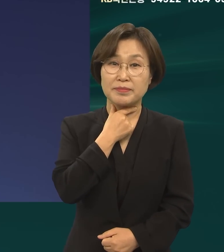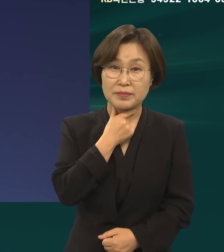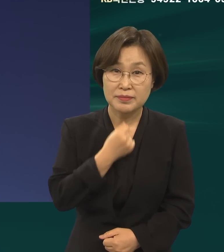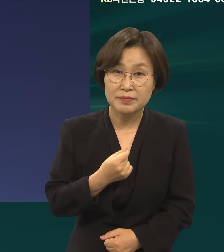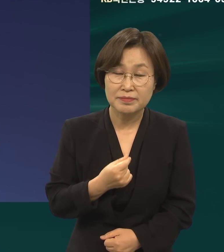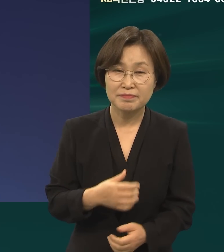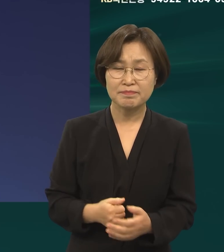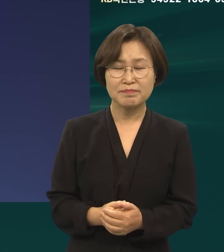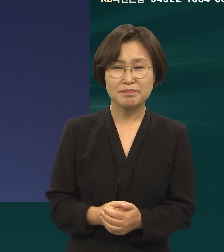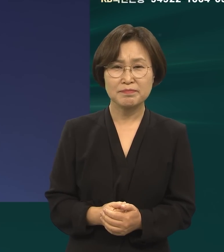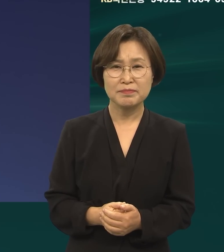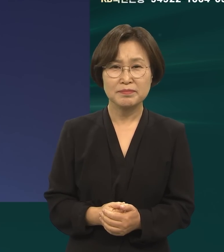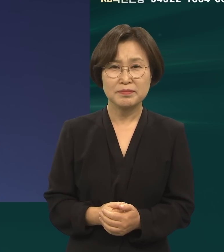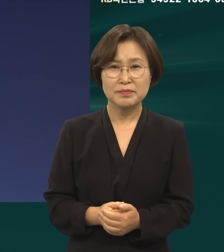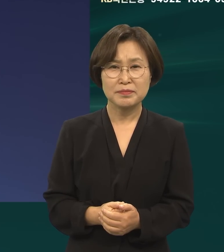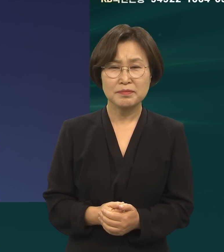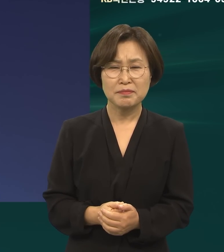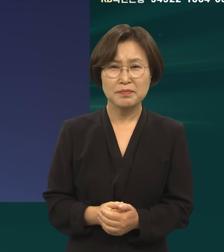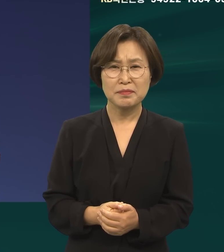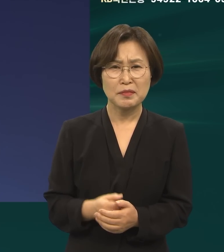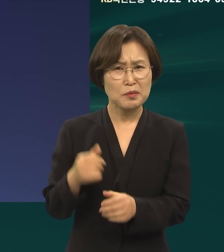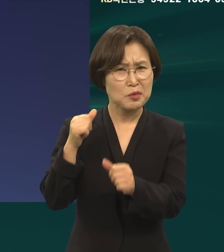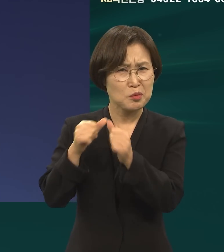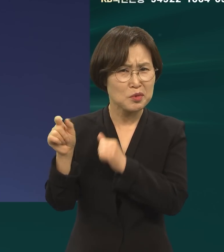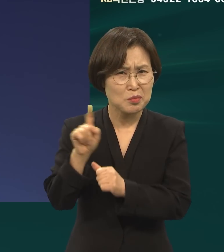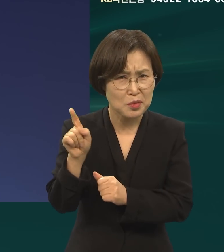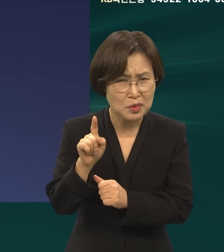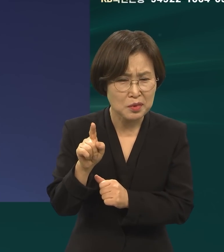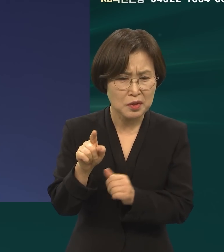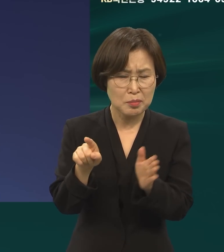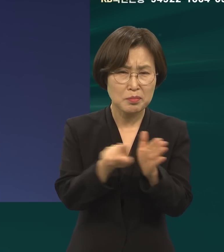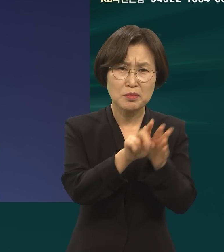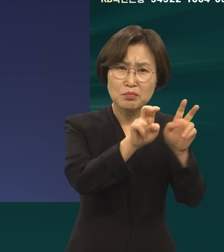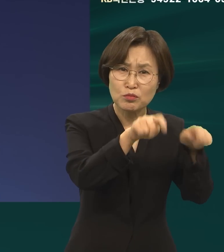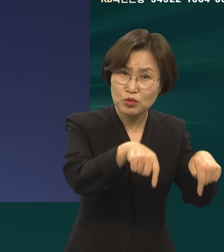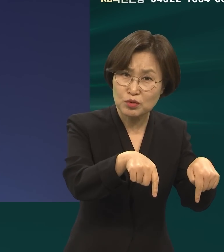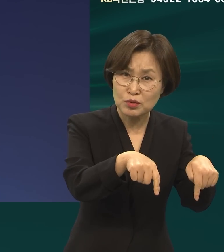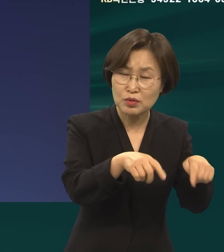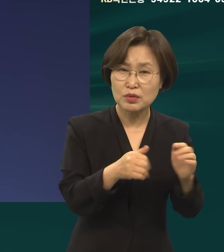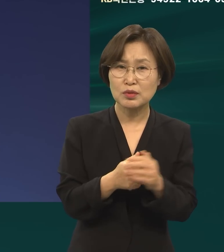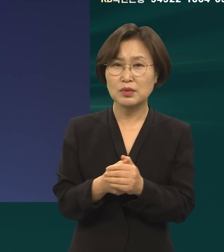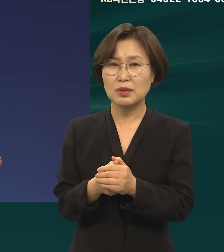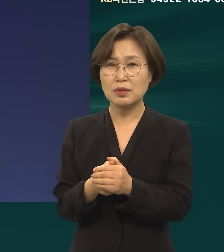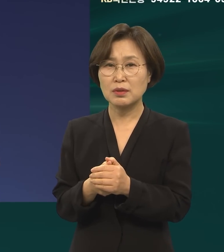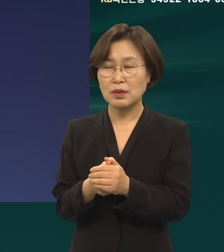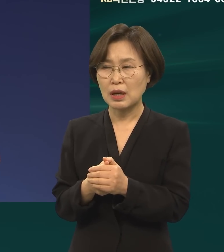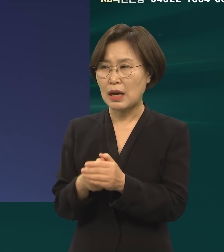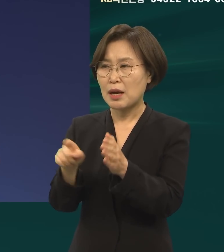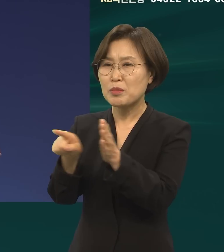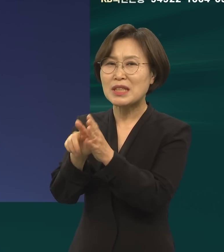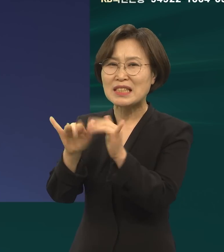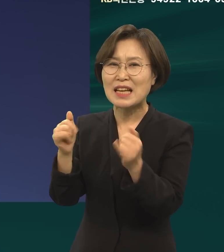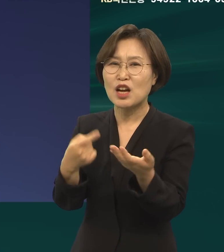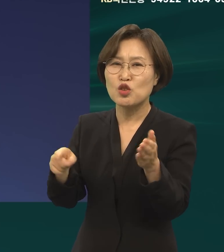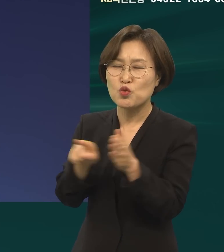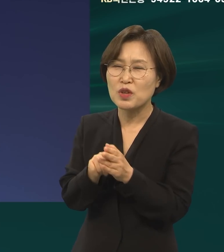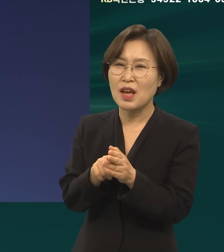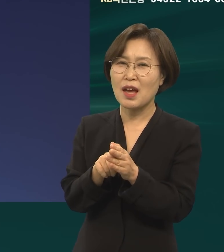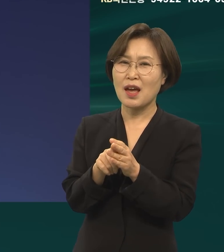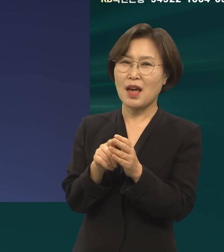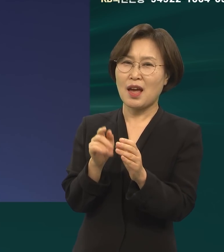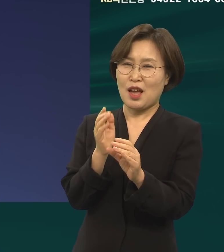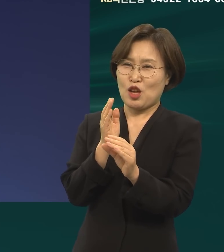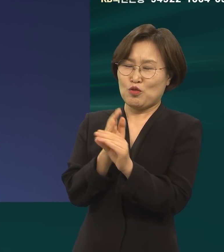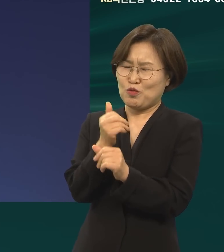이런 소문도 들립니다. 안 믿는 사람들이 요즘은 기독교인들을 위해서 중보기도 하고 있답니다. 제발 똑바로